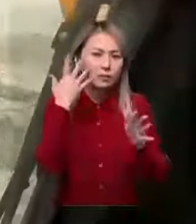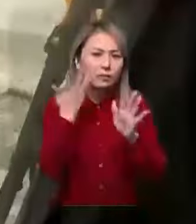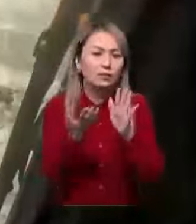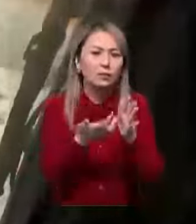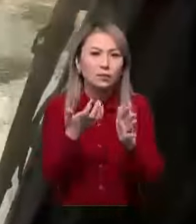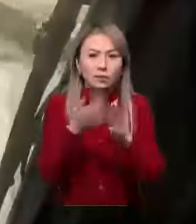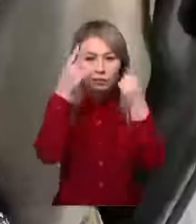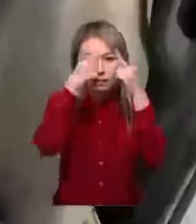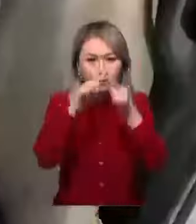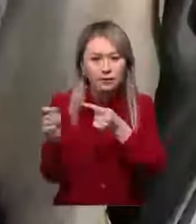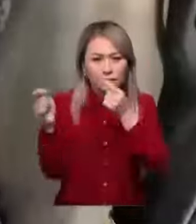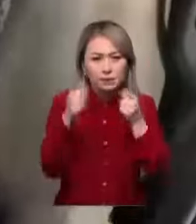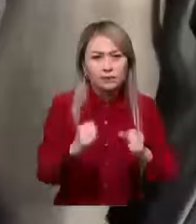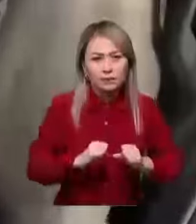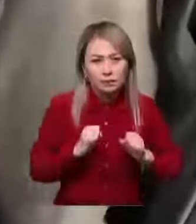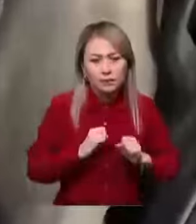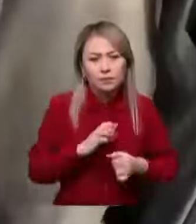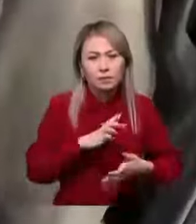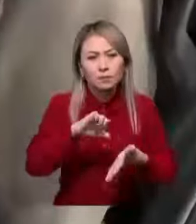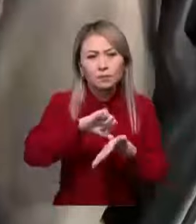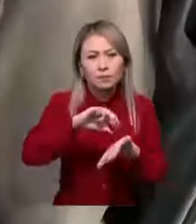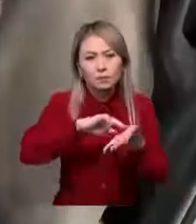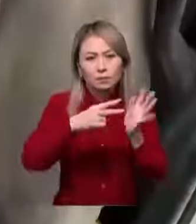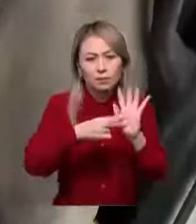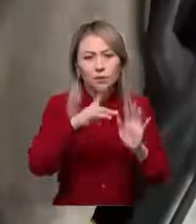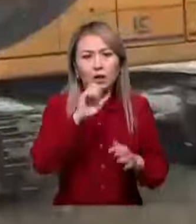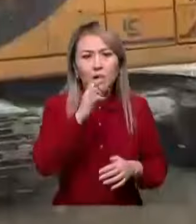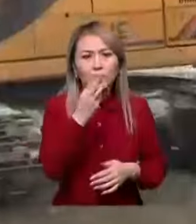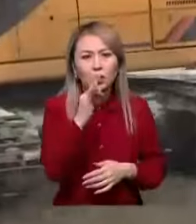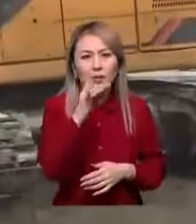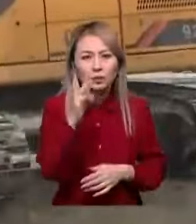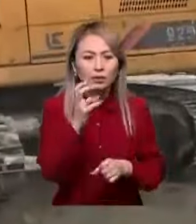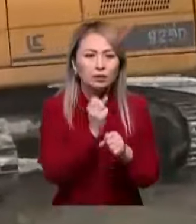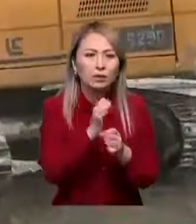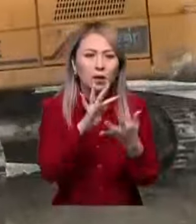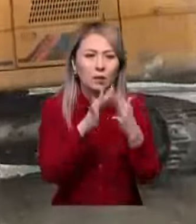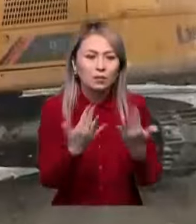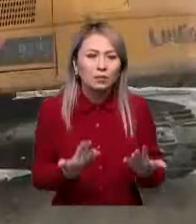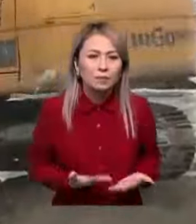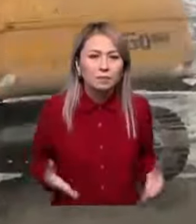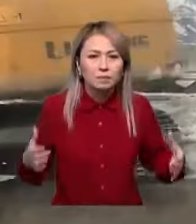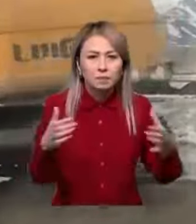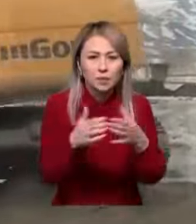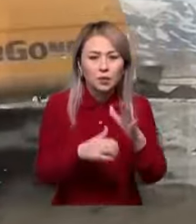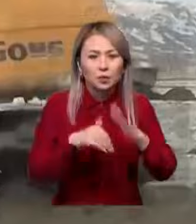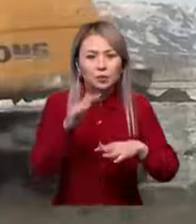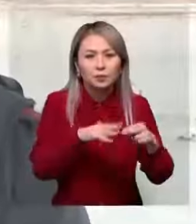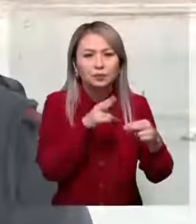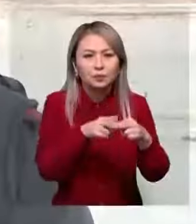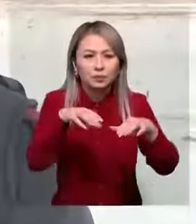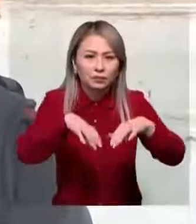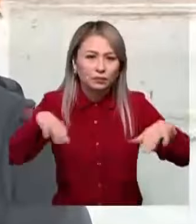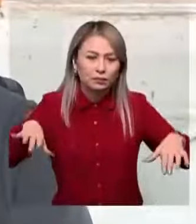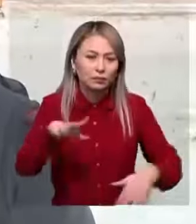адамдарға тасқынға қарсы амал жасауға тура келген. Атқарушы орган өкілдері ауыл азаматтары мен құтқарушылар бірлесіп қолдан бөгет жасаған.